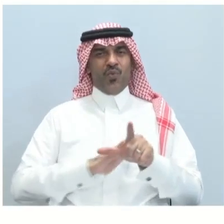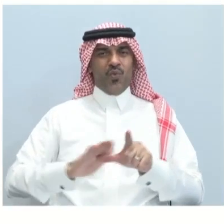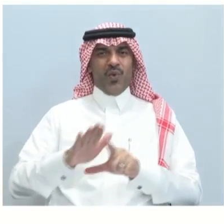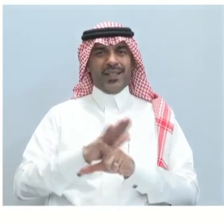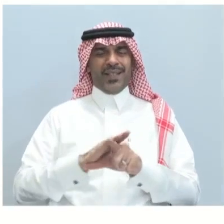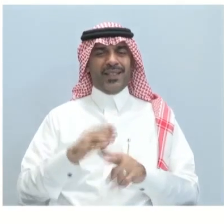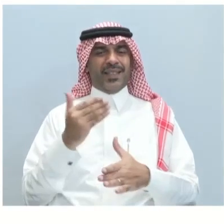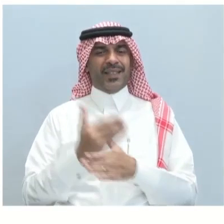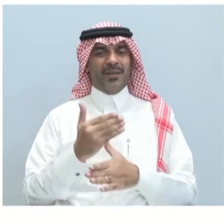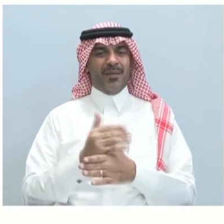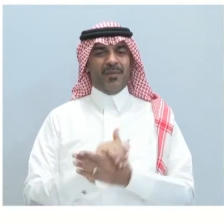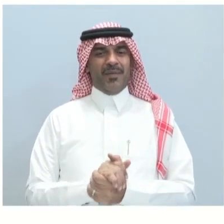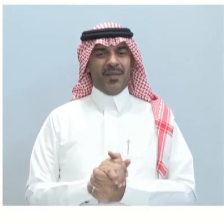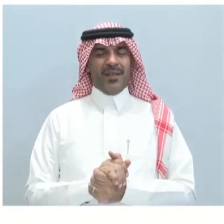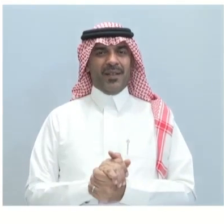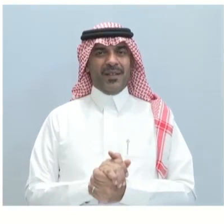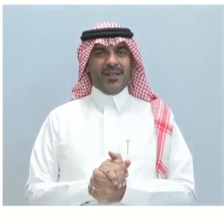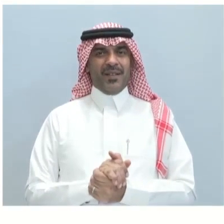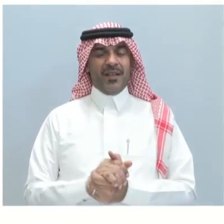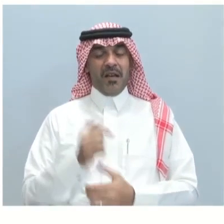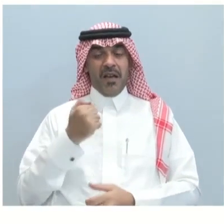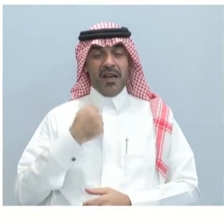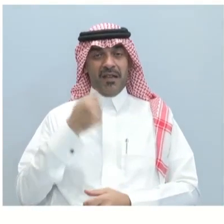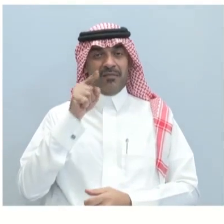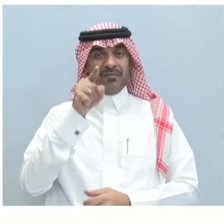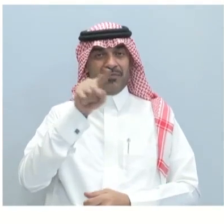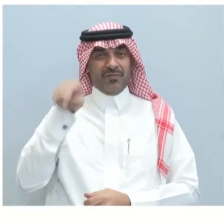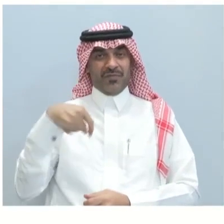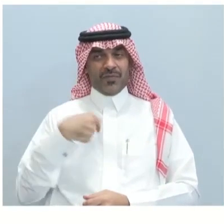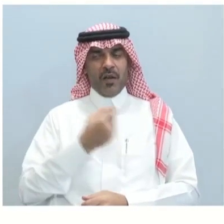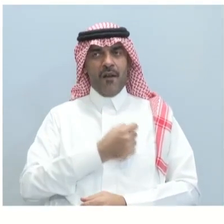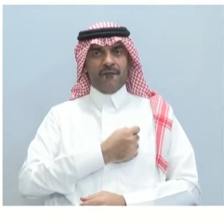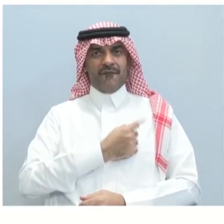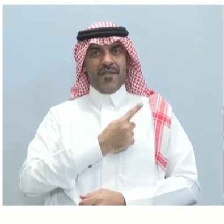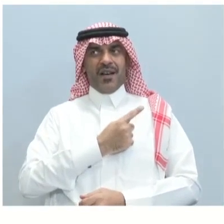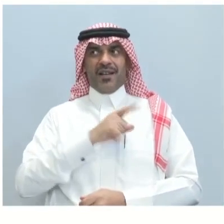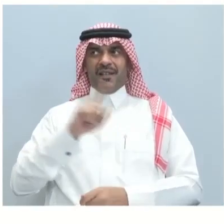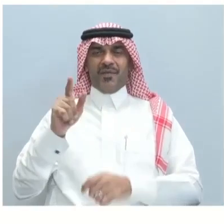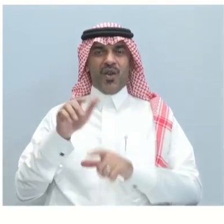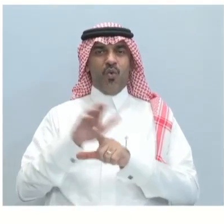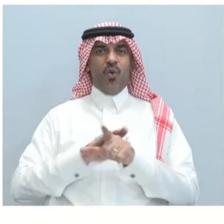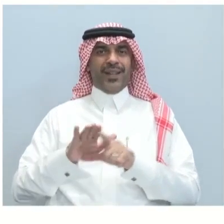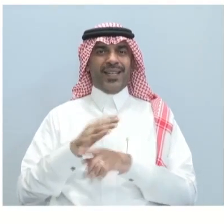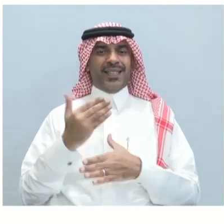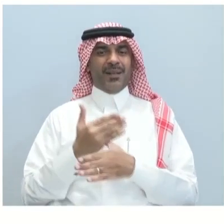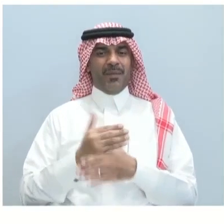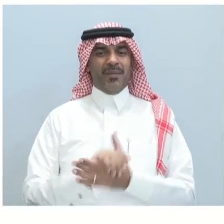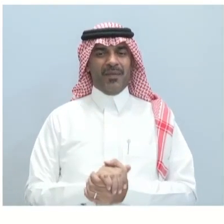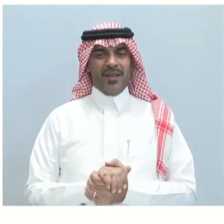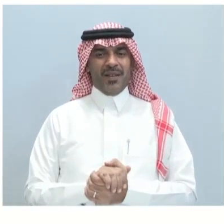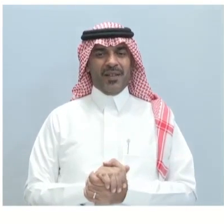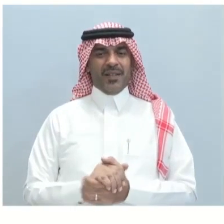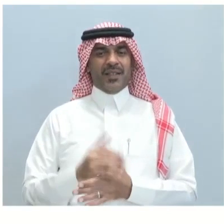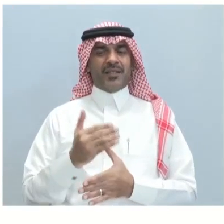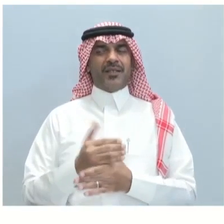ما السبب في ذلك انا افخر واحب وطني ما السبب في ذلك لانه هو